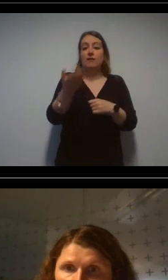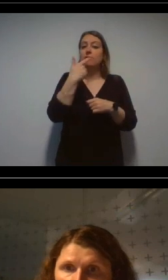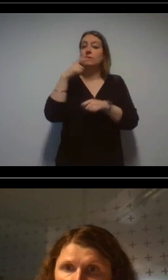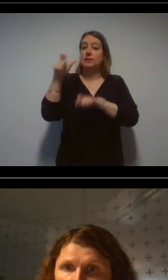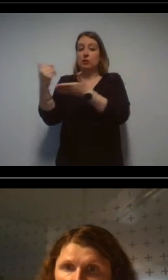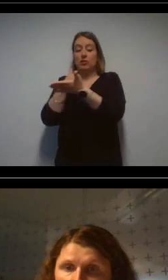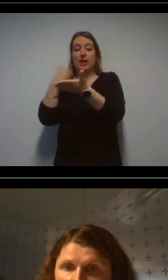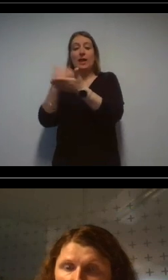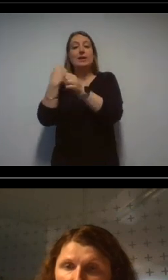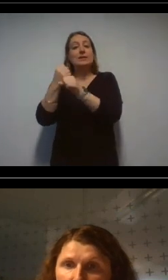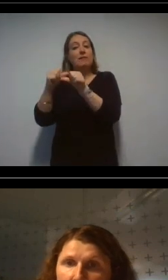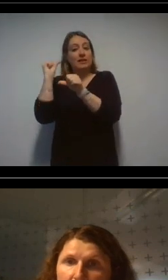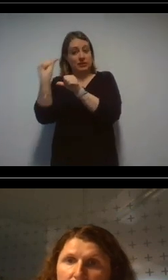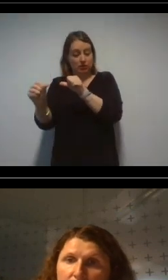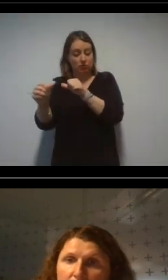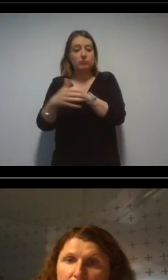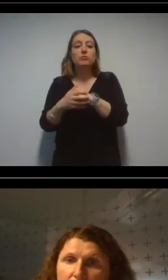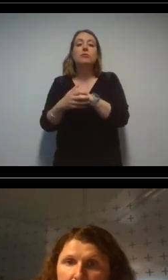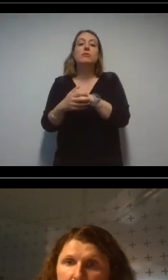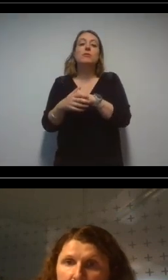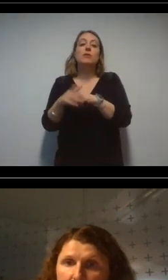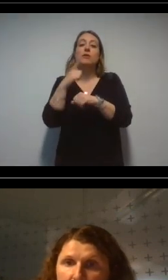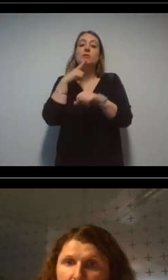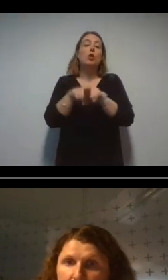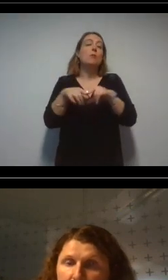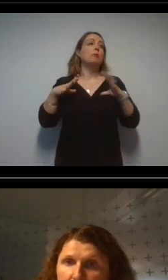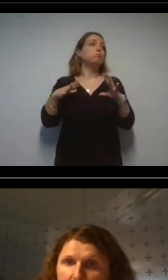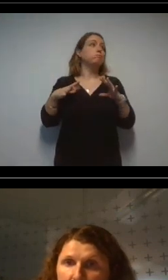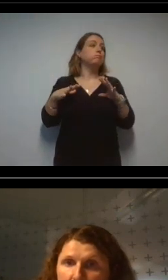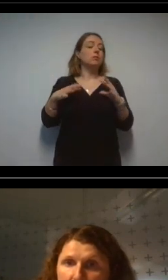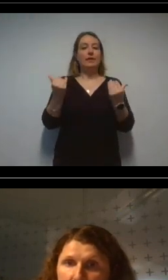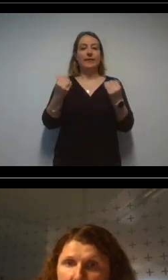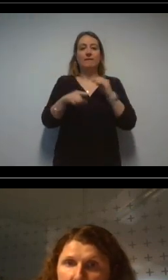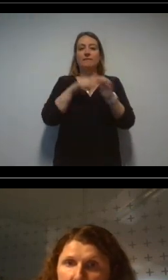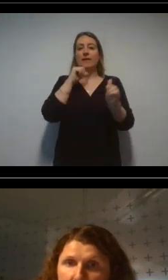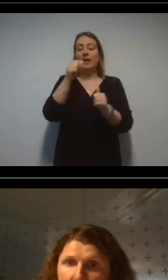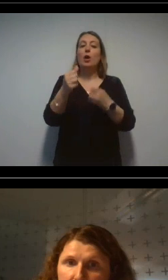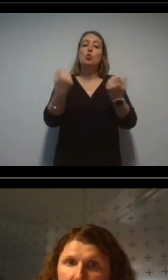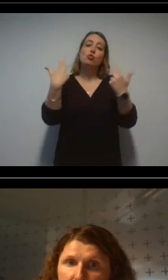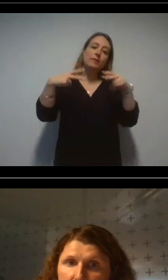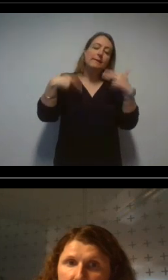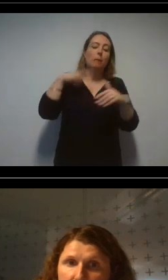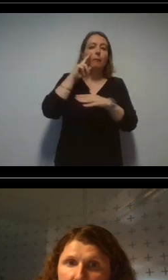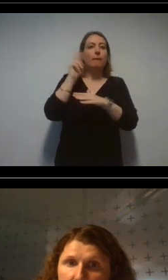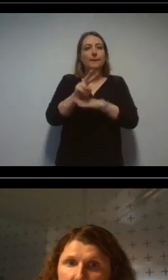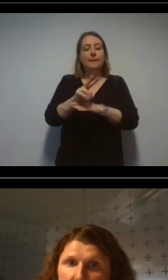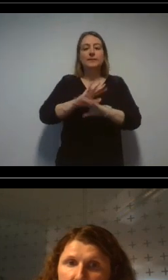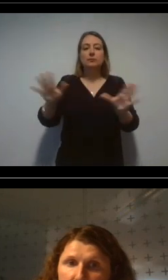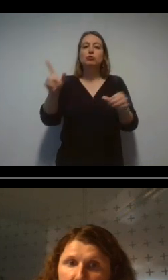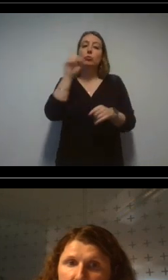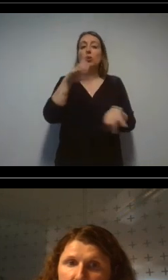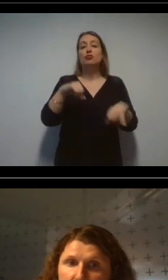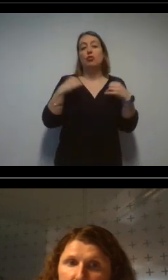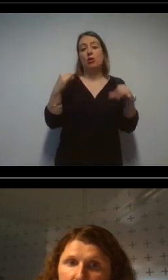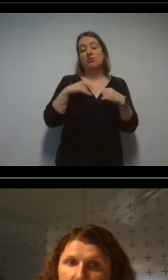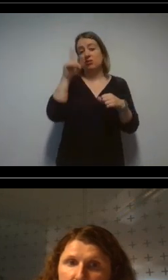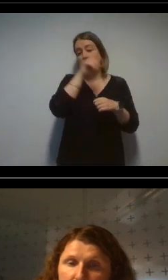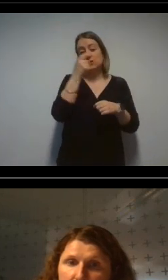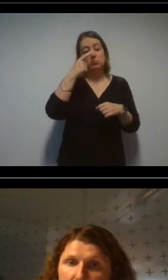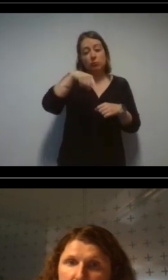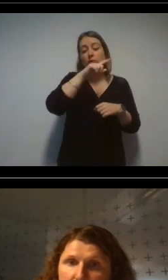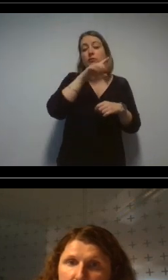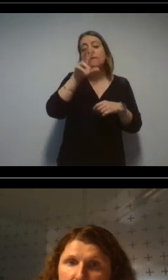étaient en télétravail, plutôt que de ne rien faire ou de faire que des vidéos, c'était difficile pour les jeunes, hein, parce que c'était vraiment nouveau, même pour